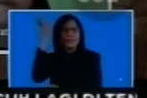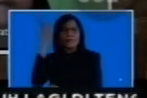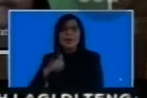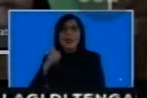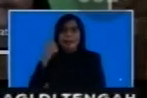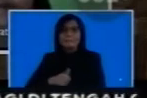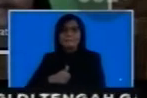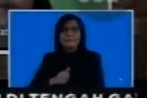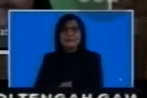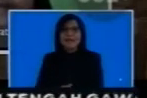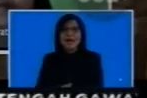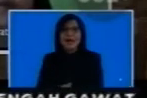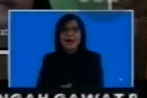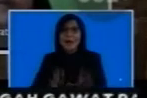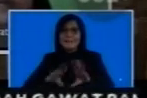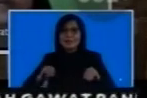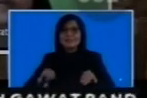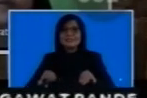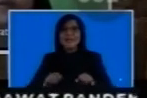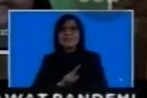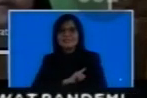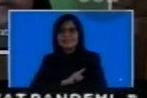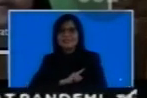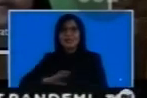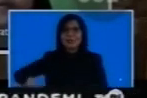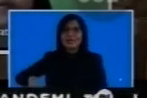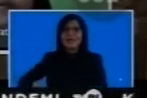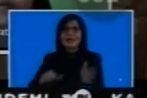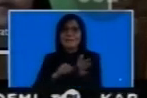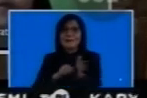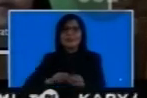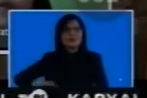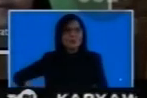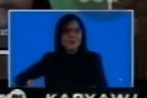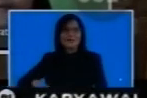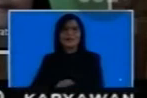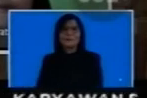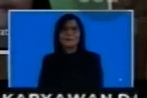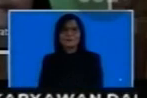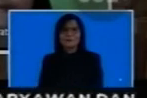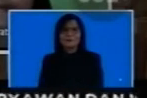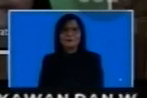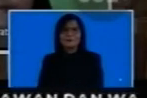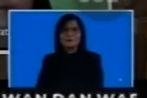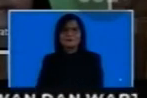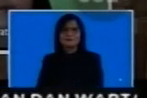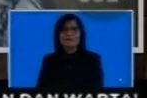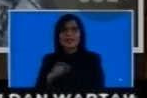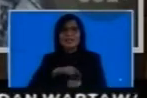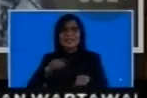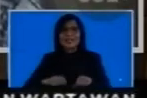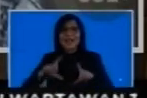bisa menjadi wirausaha sama keluarga dan membantu, luar biasa. Kalau ya. Boleh saya balik ke